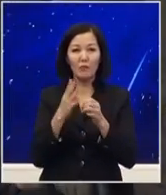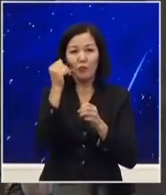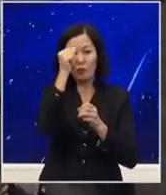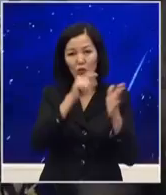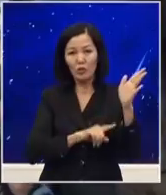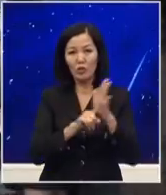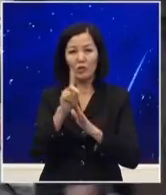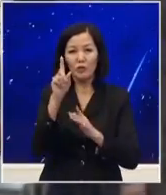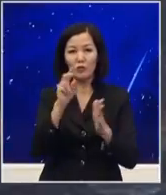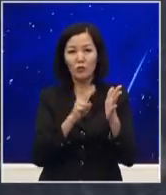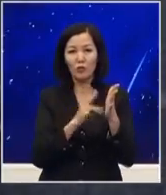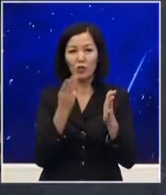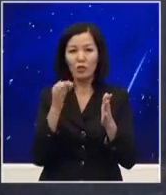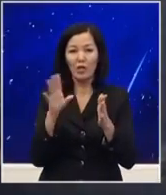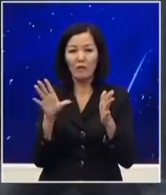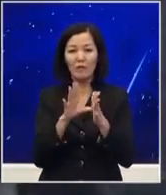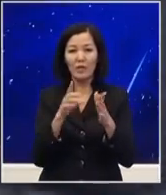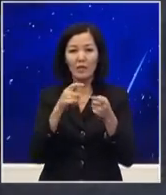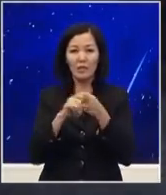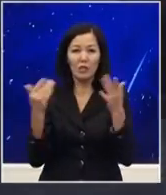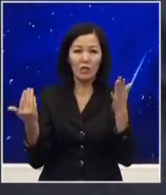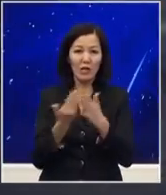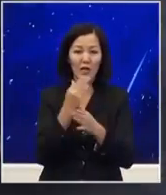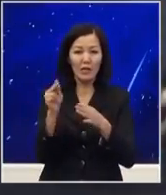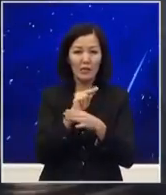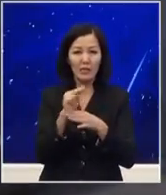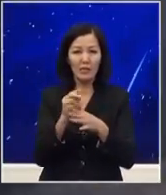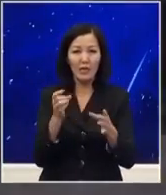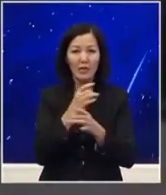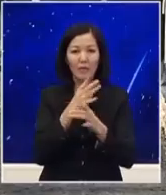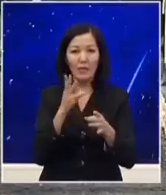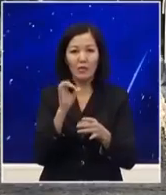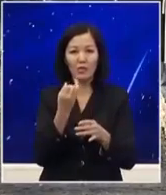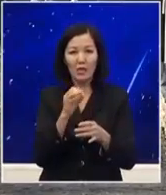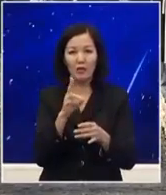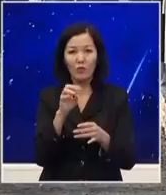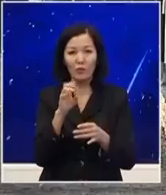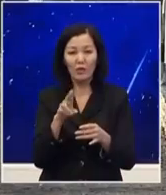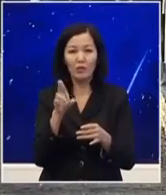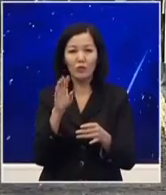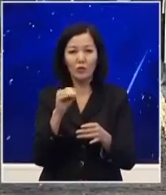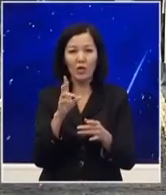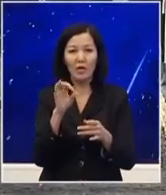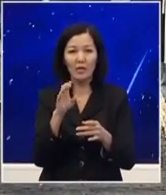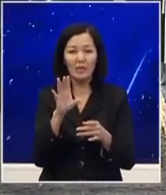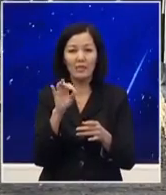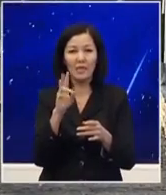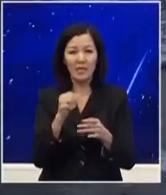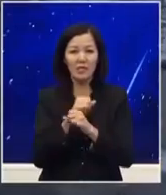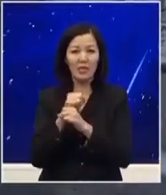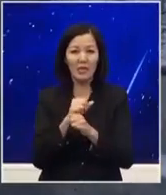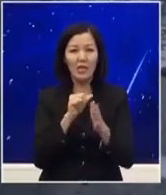бастап 107 шақырым электр желілері жаңартылыпты. Мерекелік Шайқорған, Үйтас, Достық, Агропромышленник,